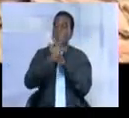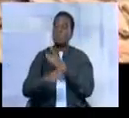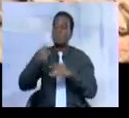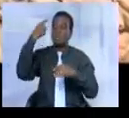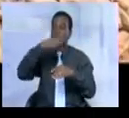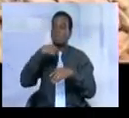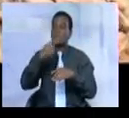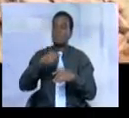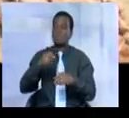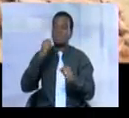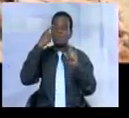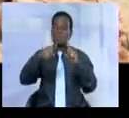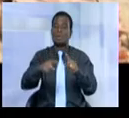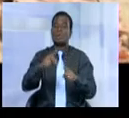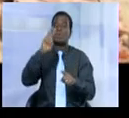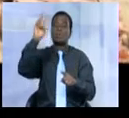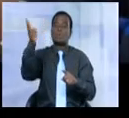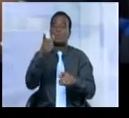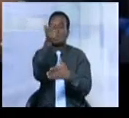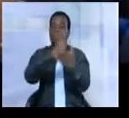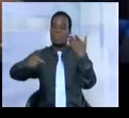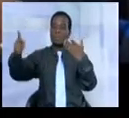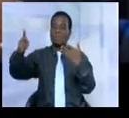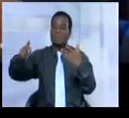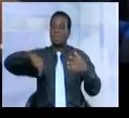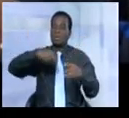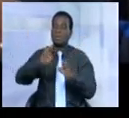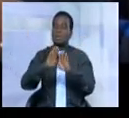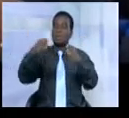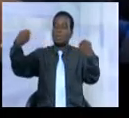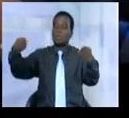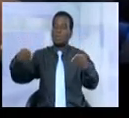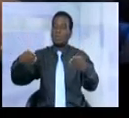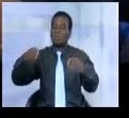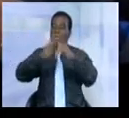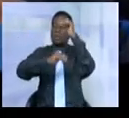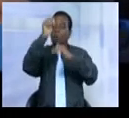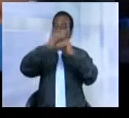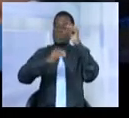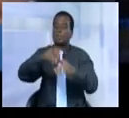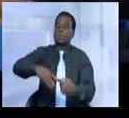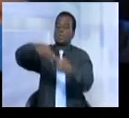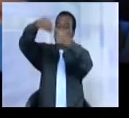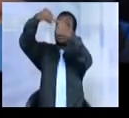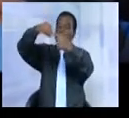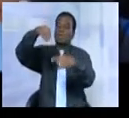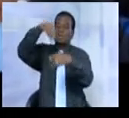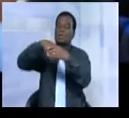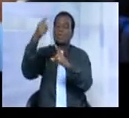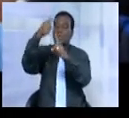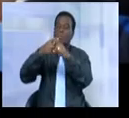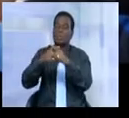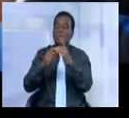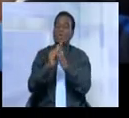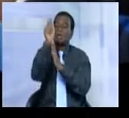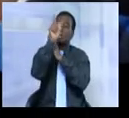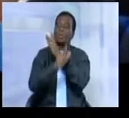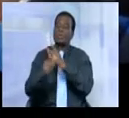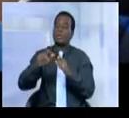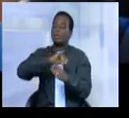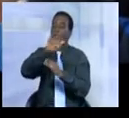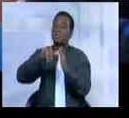programme dont il est prévu une deuxième phase. Nous allons ouvrir une opération de présouscription spéciale au mois d'avril à Paris et tous ceux qui